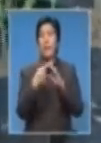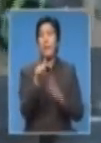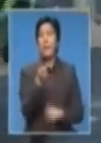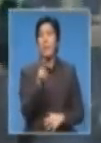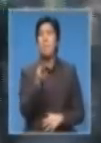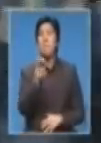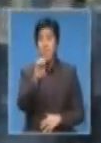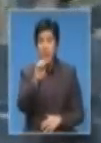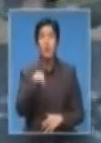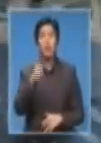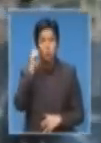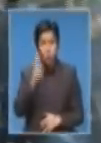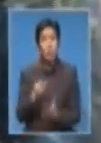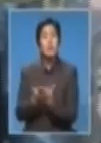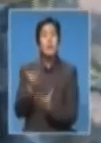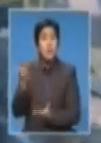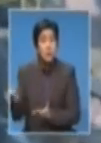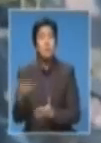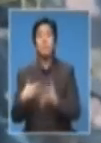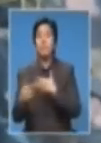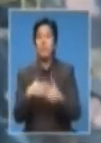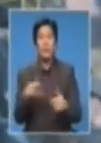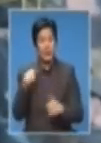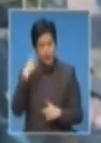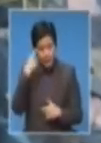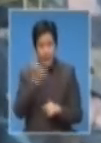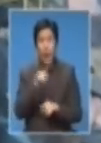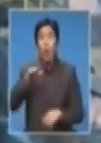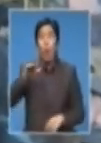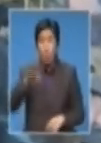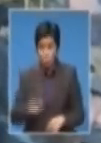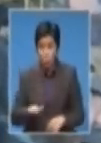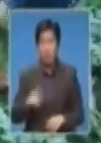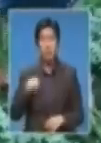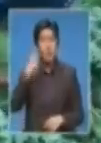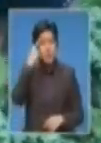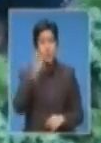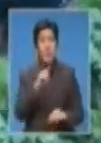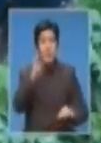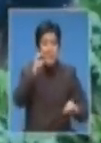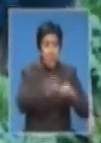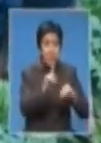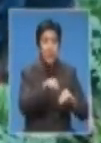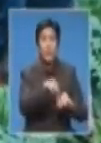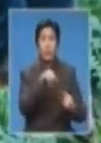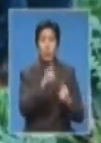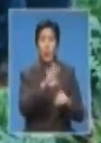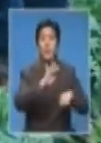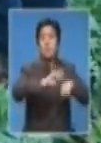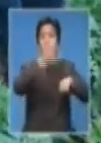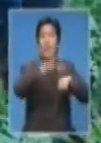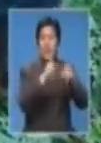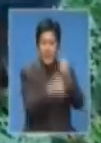จำเป็นอยู่บางพื้นที่ก็ลดลงที่มันทำให้ดินเสียนะครับแต่มันต้องใช้ไปก่อนแต่เพิ่มสัดส่วนของการใช้ปุ๋ยอินทรีย์ให้มาก